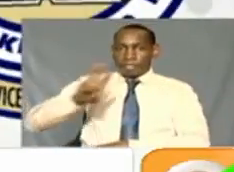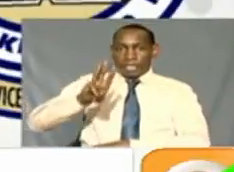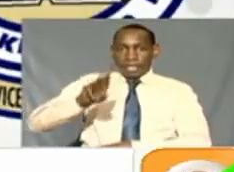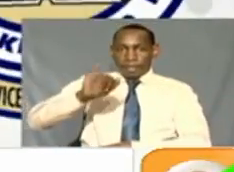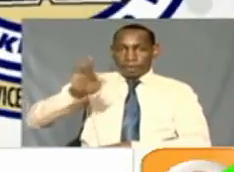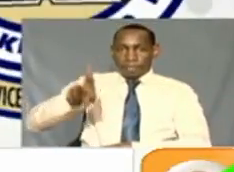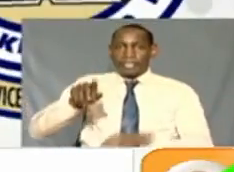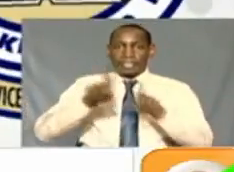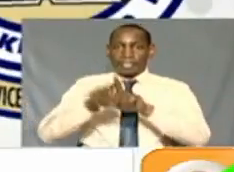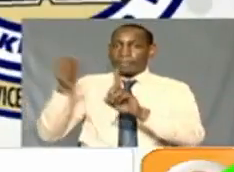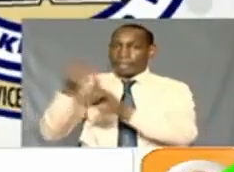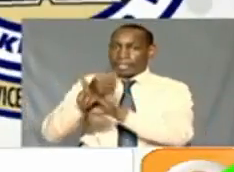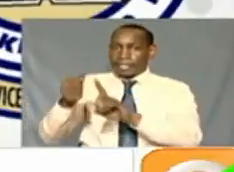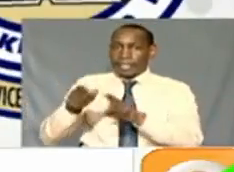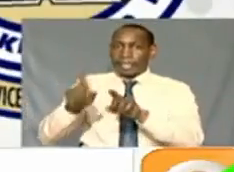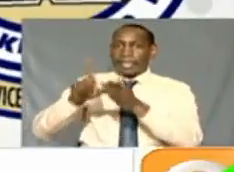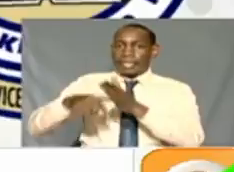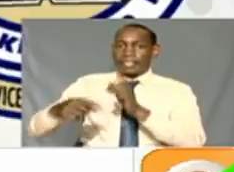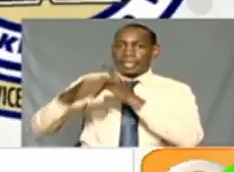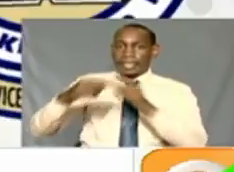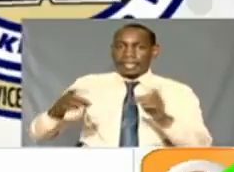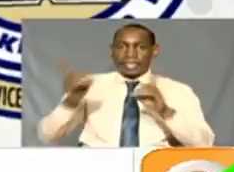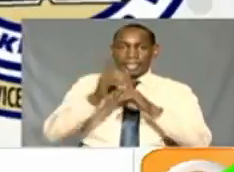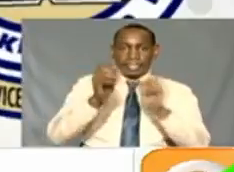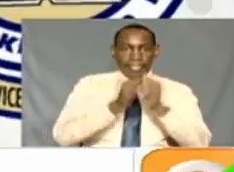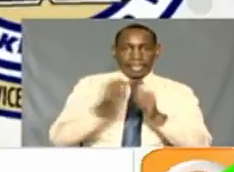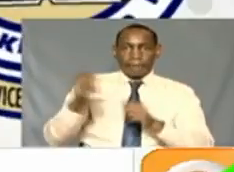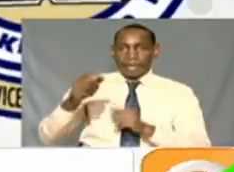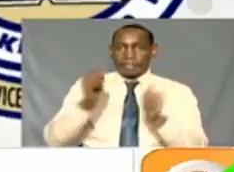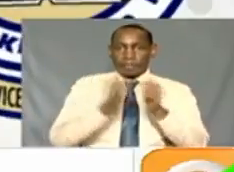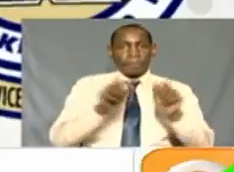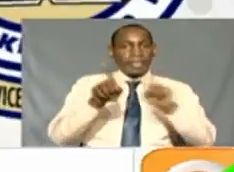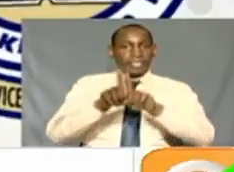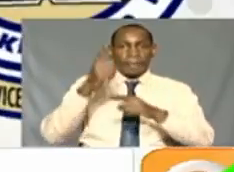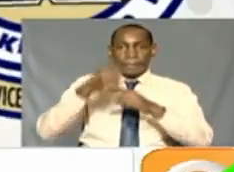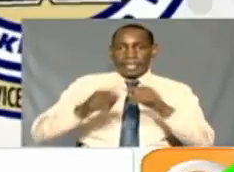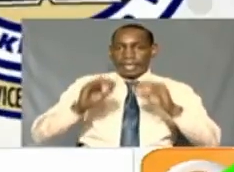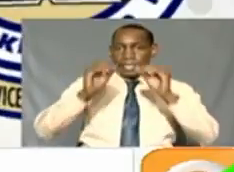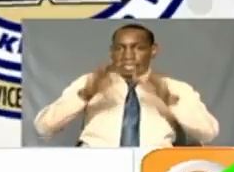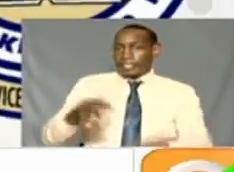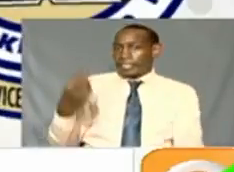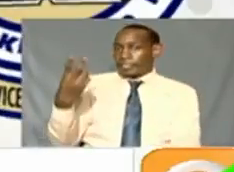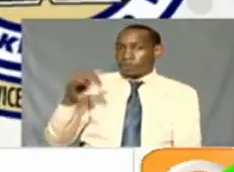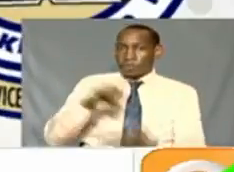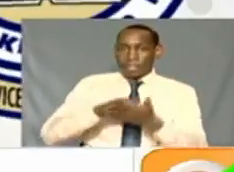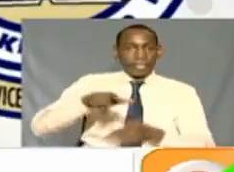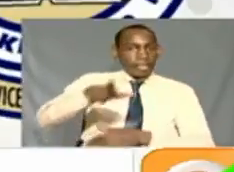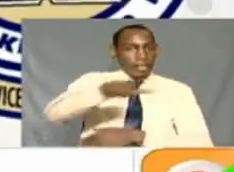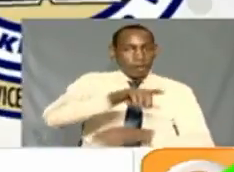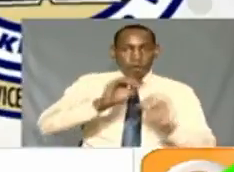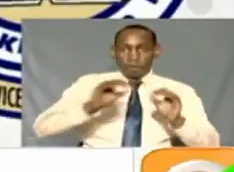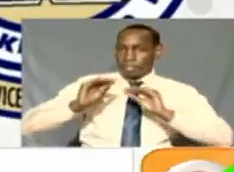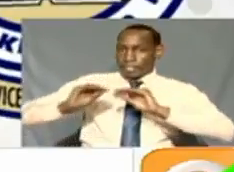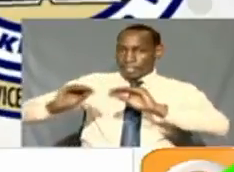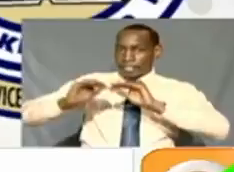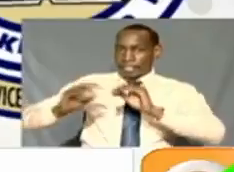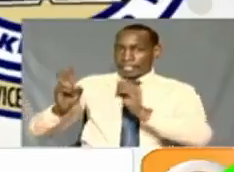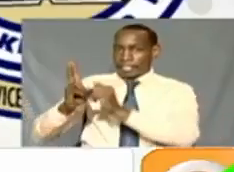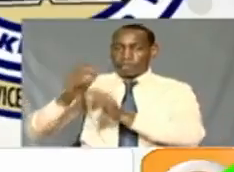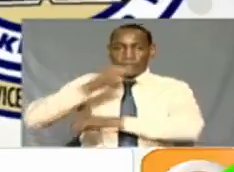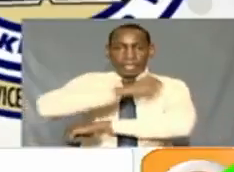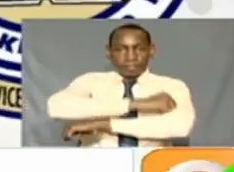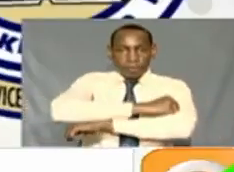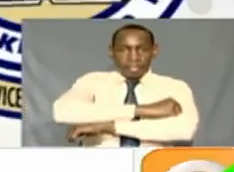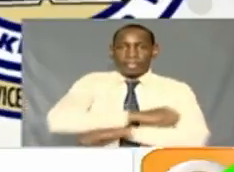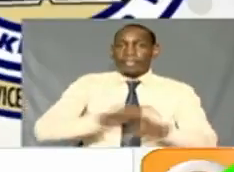pia walivamiwa na kuuawa. Tarehe 10 mwezi Oktoba mwaka huo huo, walimu wawili wasio wenyeji waliokuwa wanafunza shule ya sekondari ya